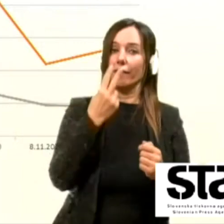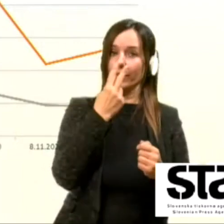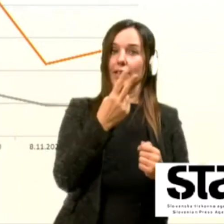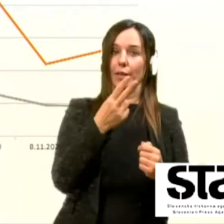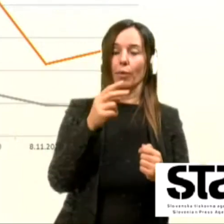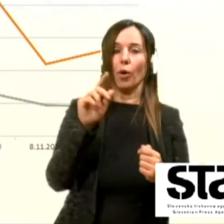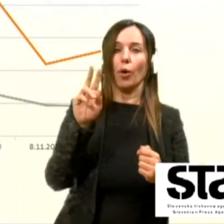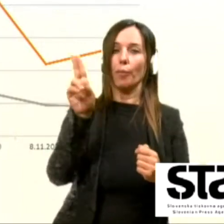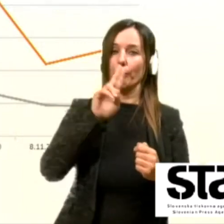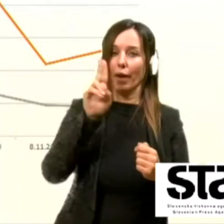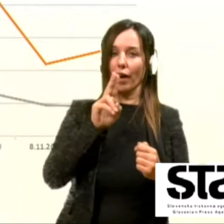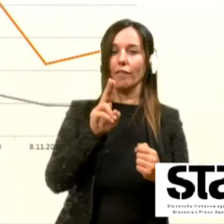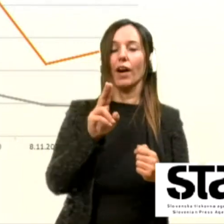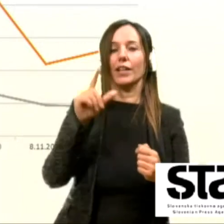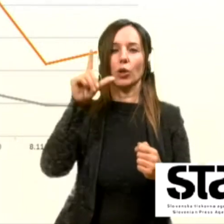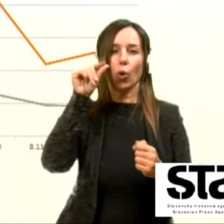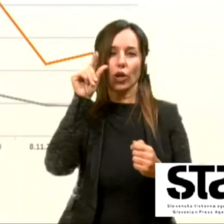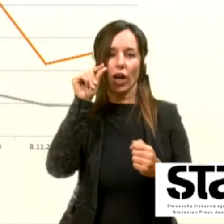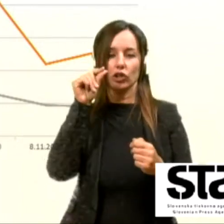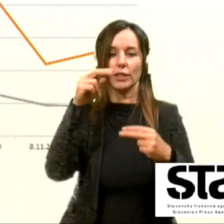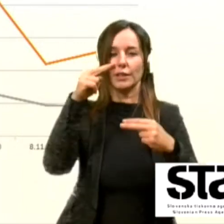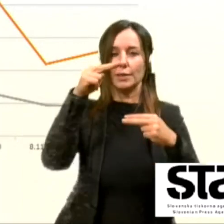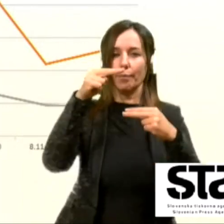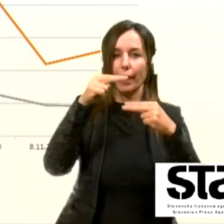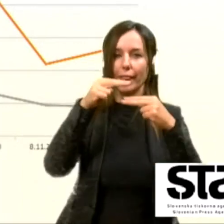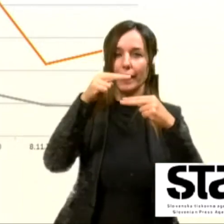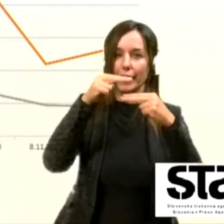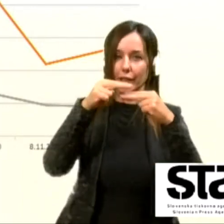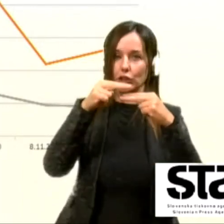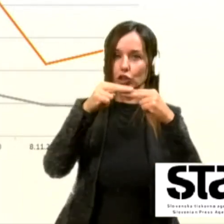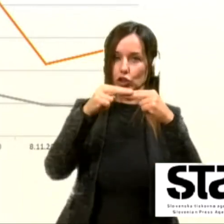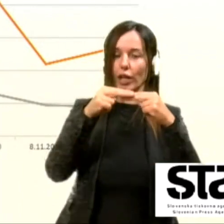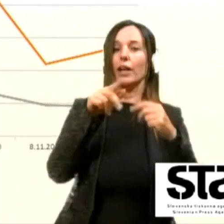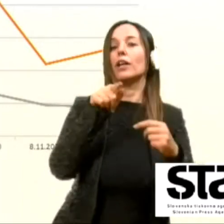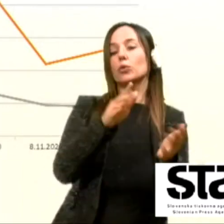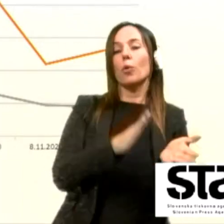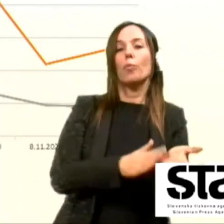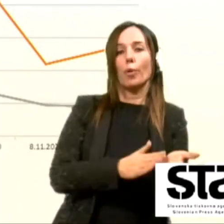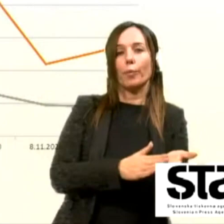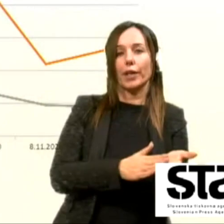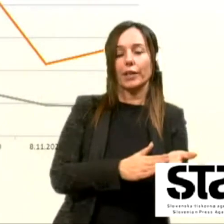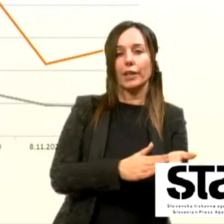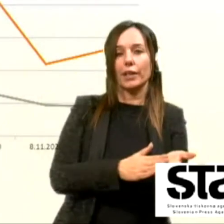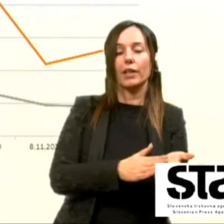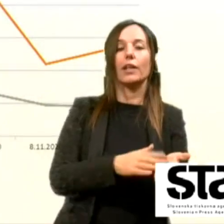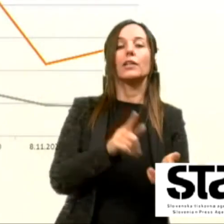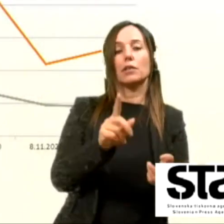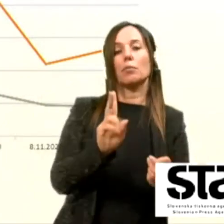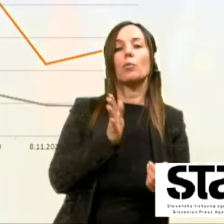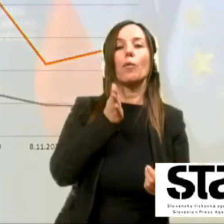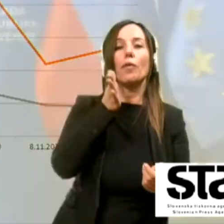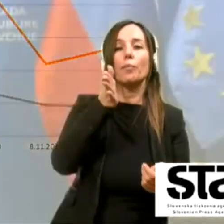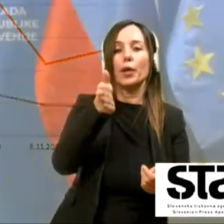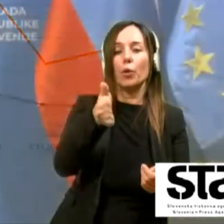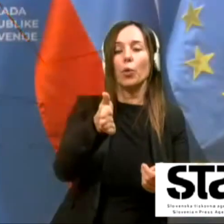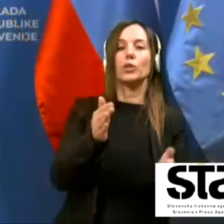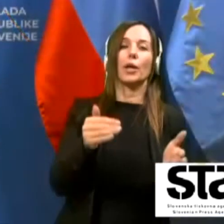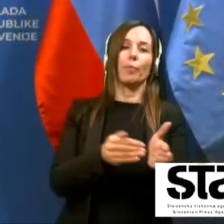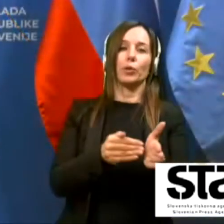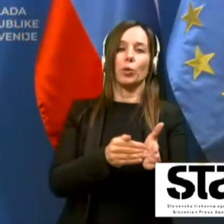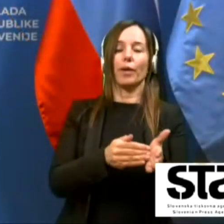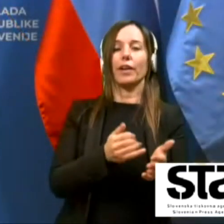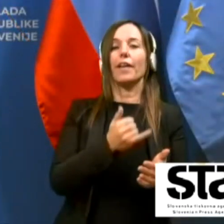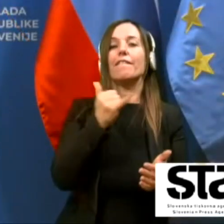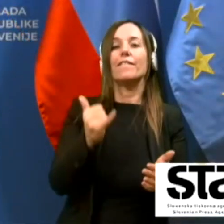ta oranžno rjava vse bliže, kar pomeni, da bomo, če bo šlo tako naprej, v prihodnje potrebovali vse